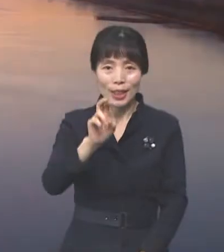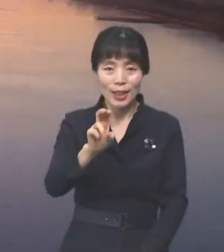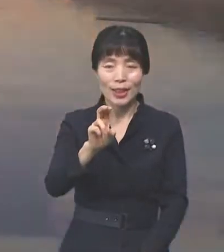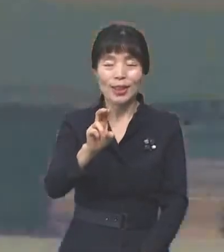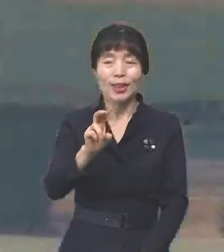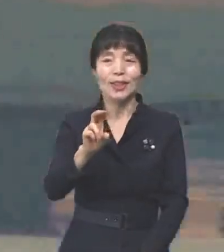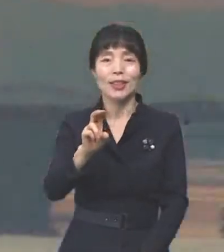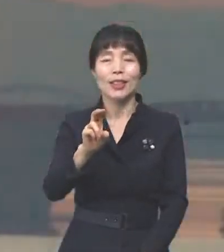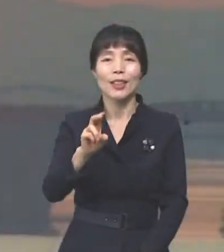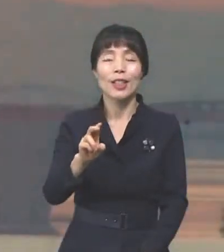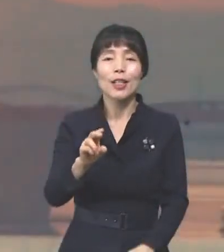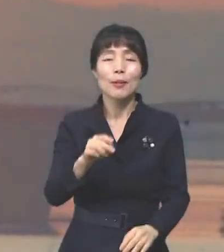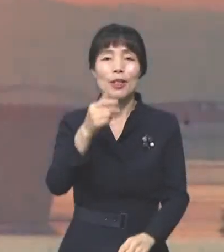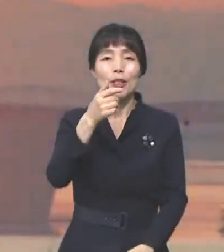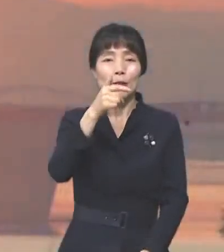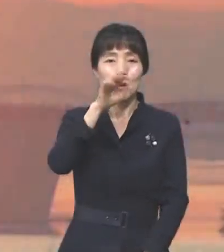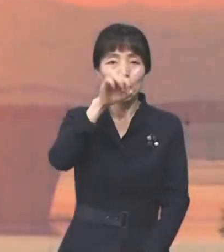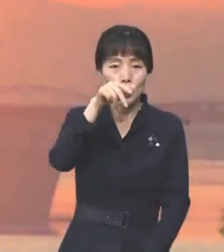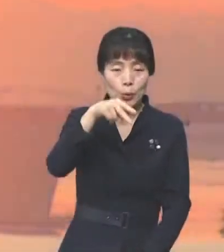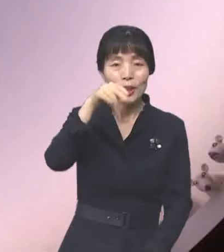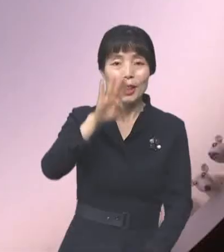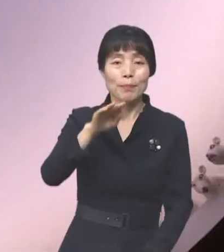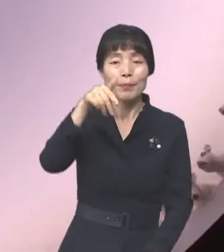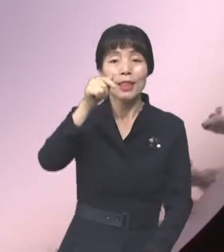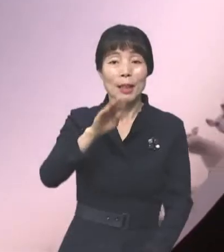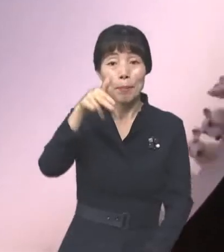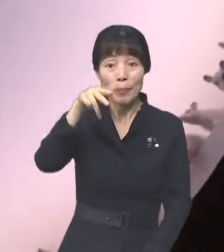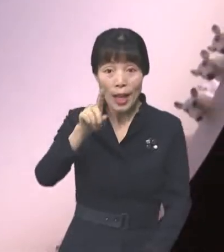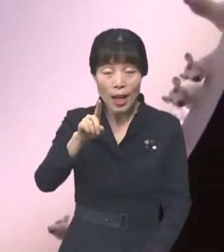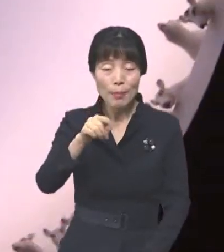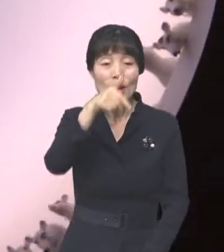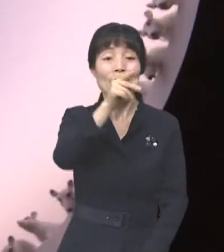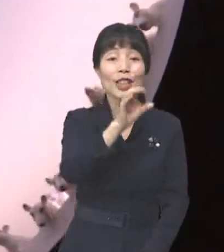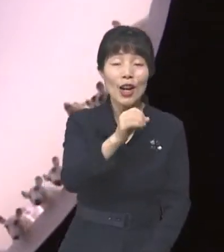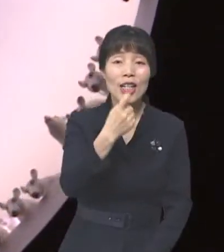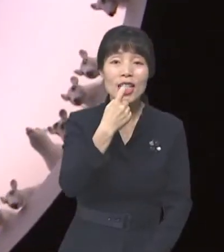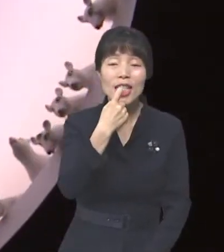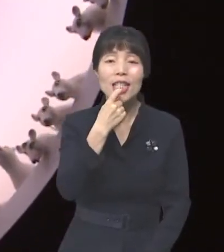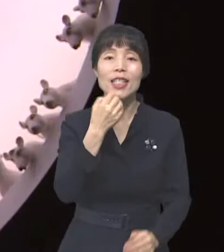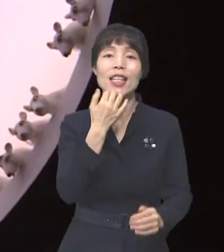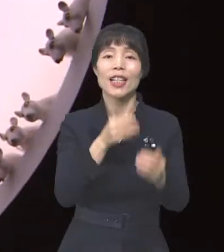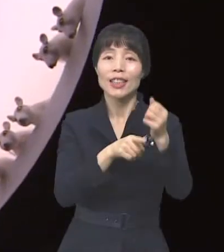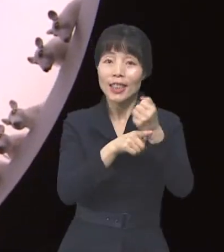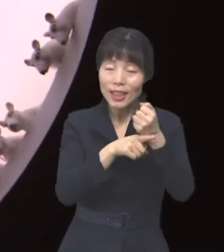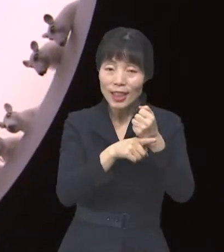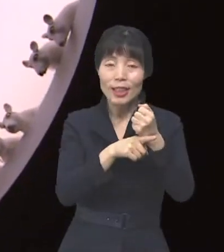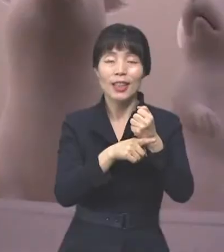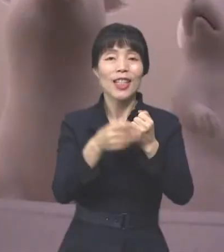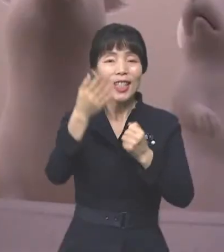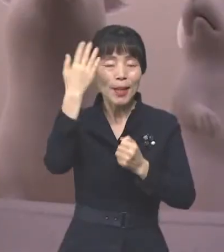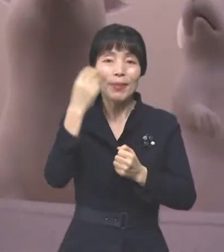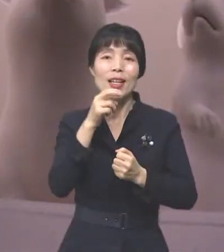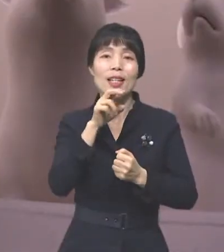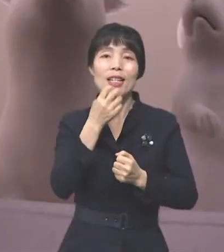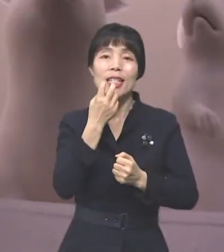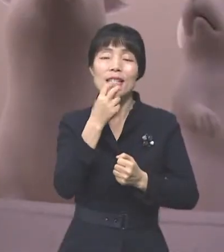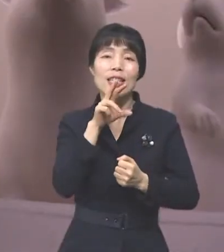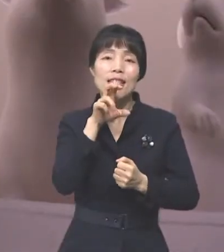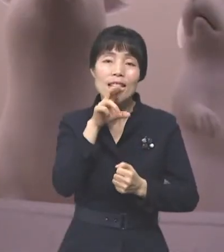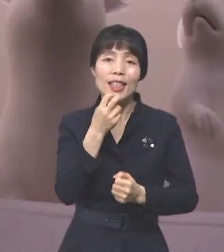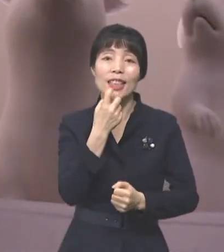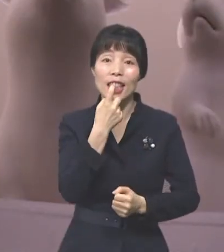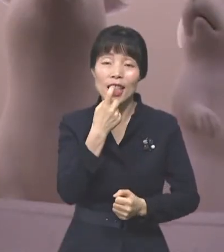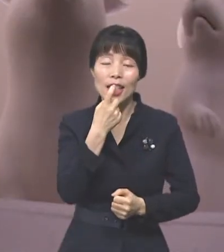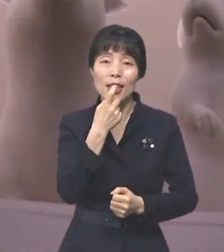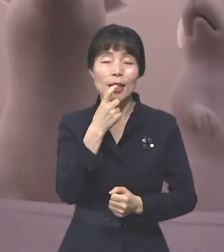2020년은 육식갑자로 경자년. 경자년의 경은 흰색을 뜻하며 옛부터 흰쥐는 상서롭다고 하여